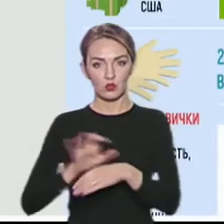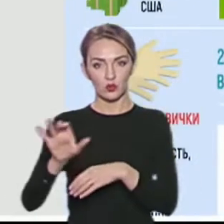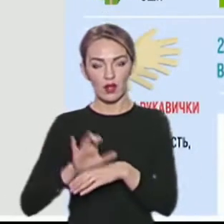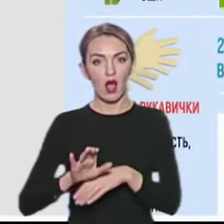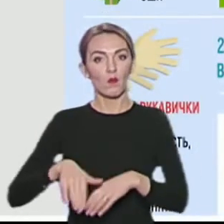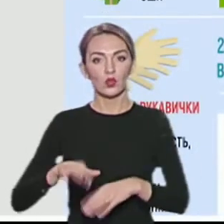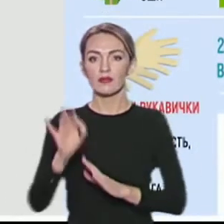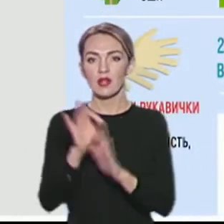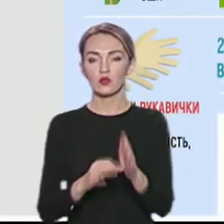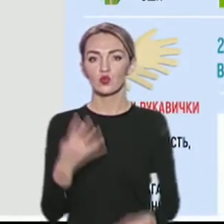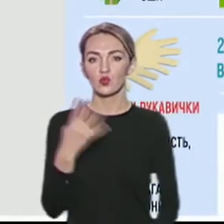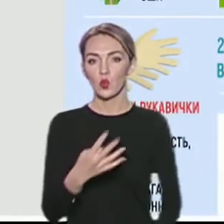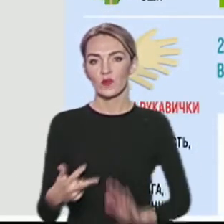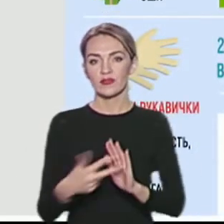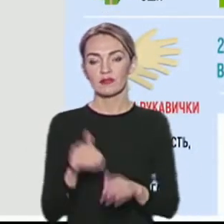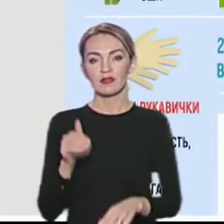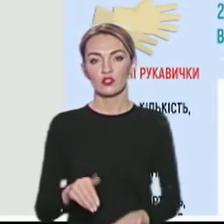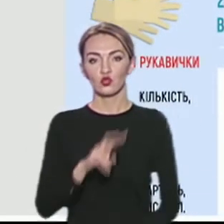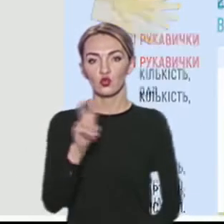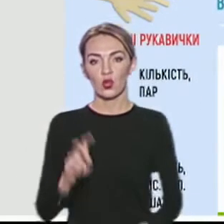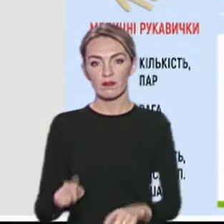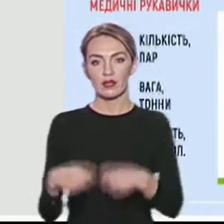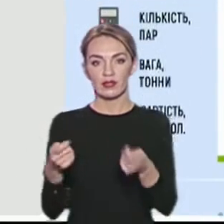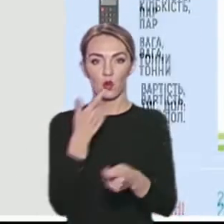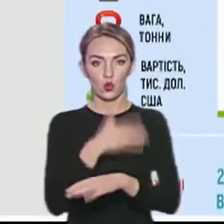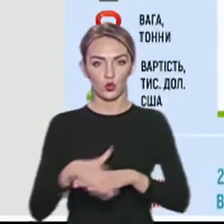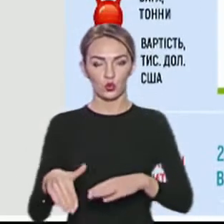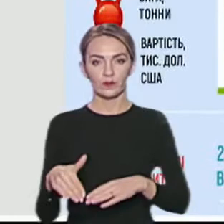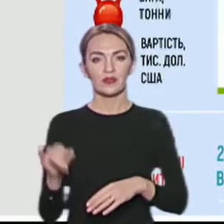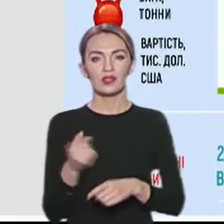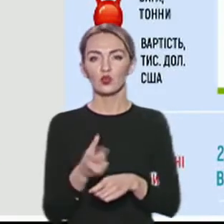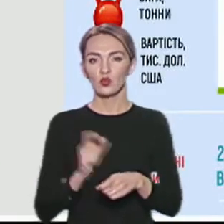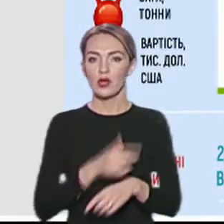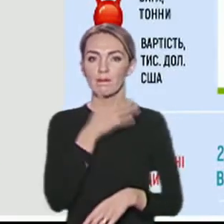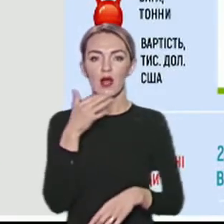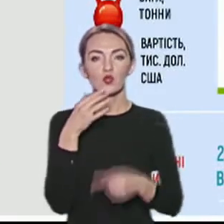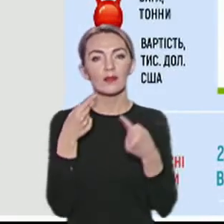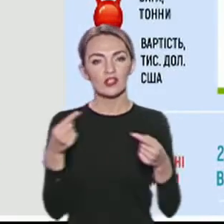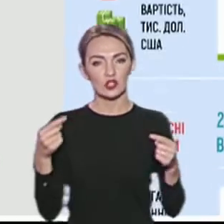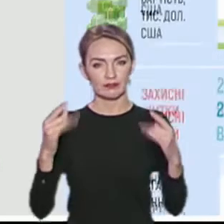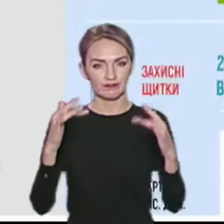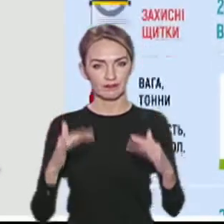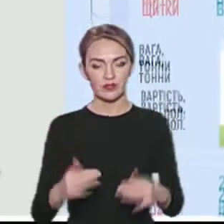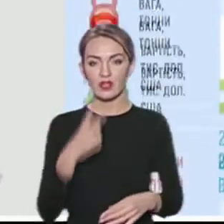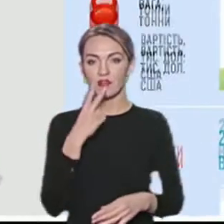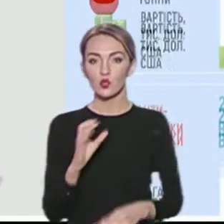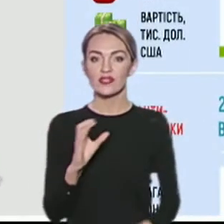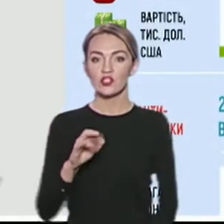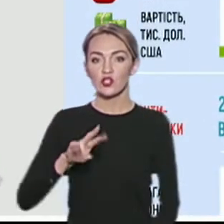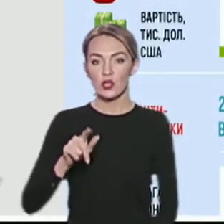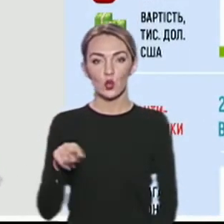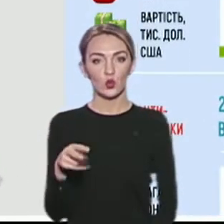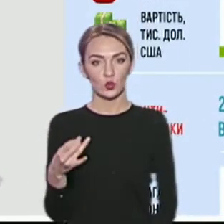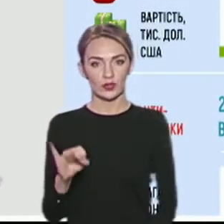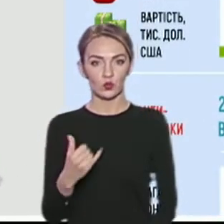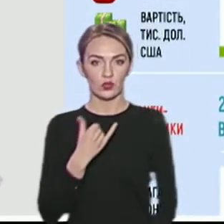одразу на 48 тисяч доларів передали за кордон. І по дуже багатьом іншим позиціям видно, що саме січень-лютий в